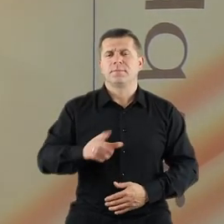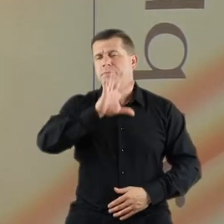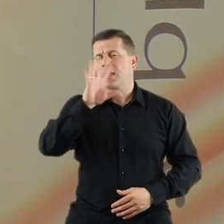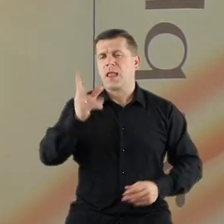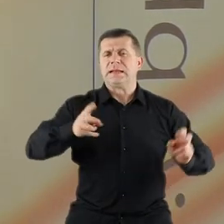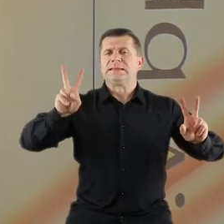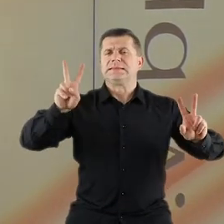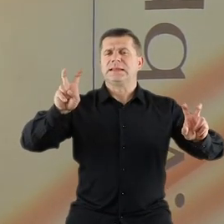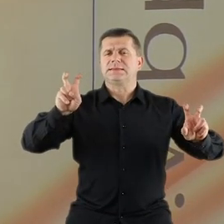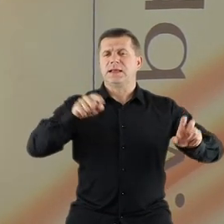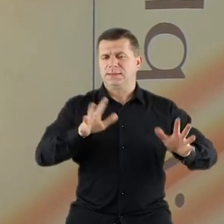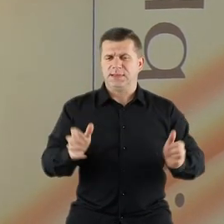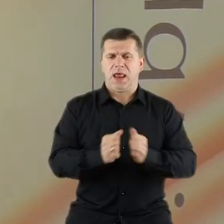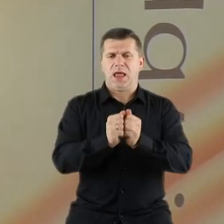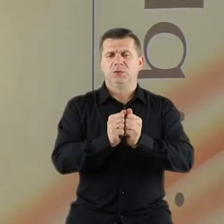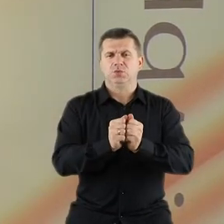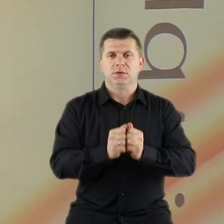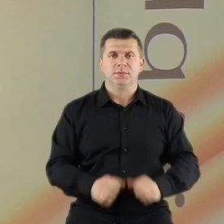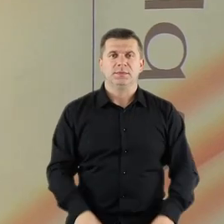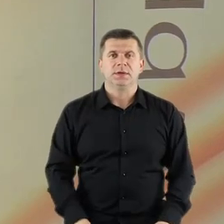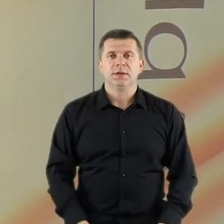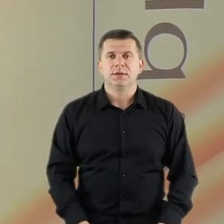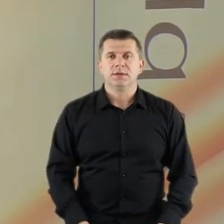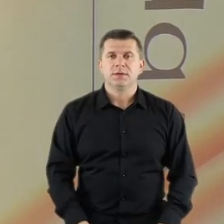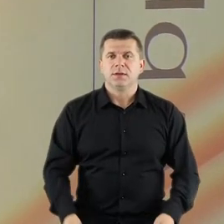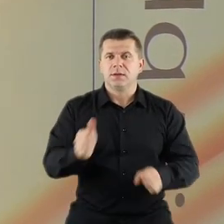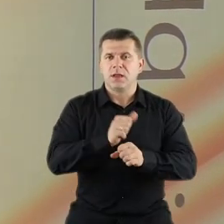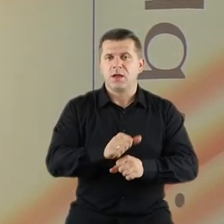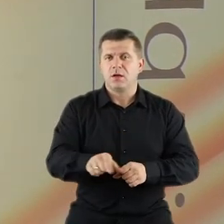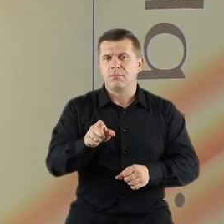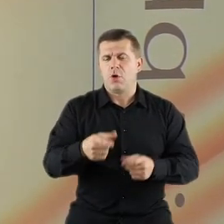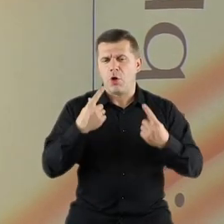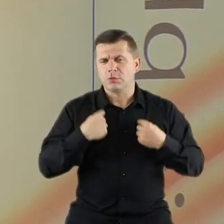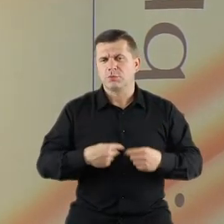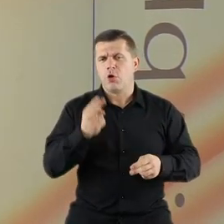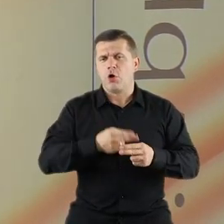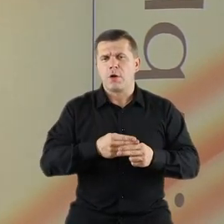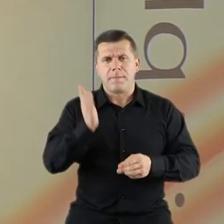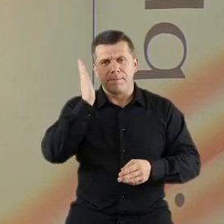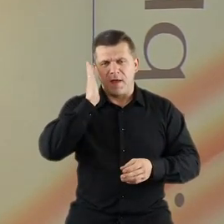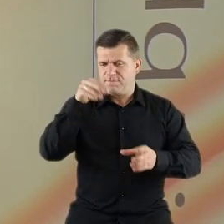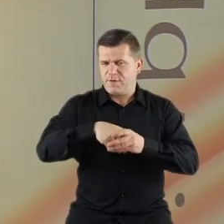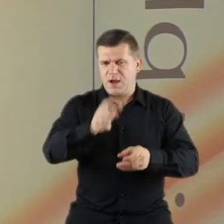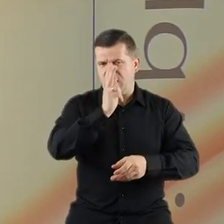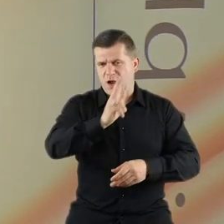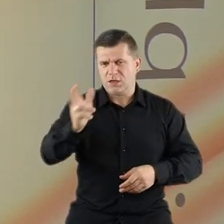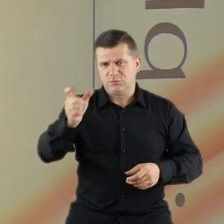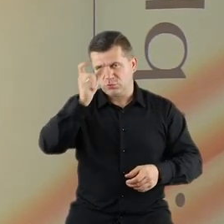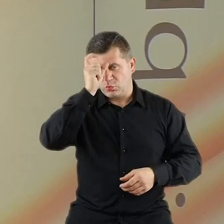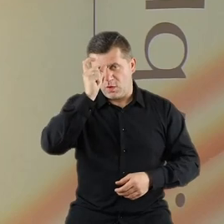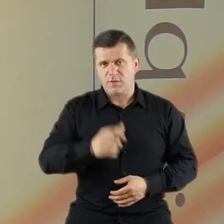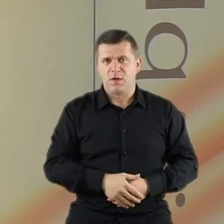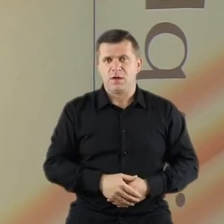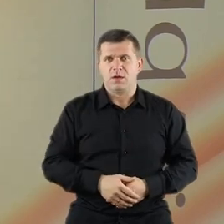najpiękniejsze cytaty kilo ten temat znalazłam jest to uosobienie choroby mieszkające w każdym człowieku